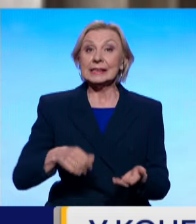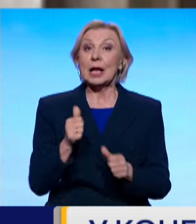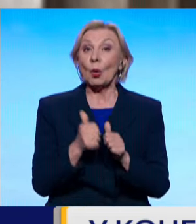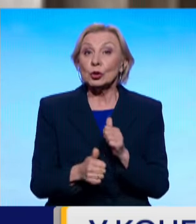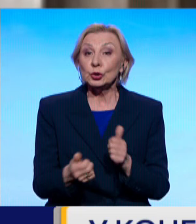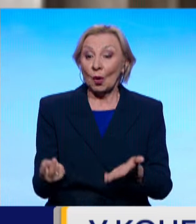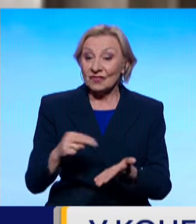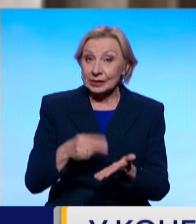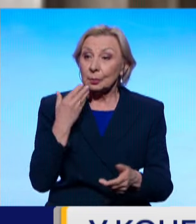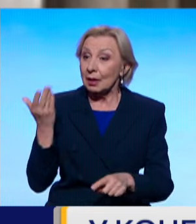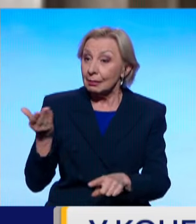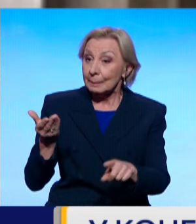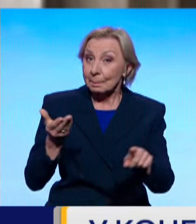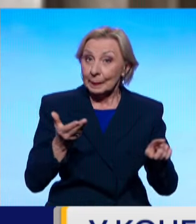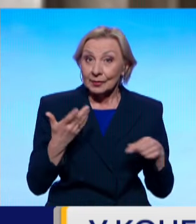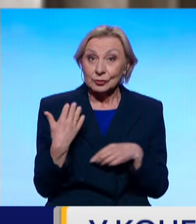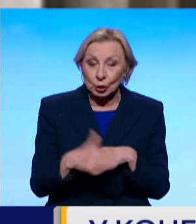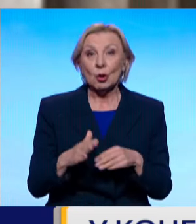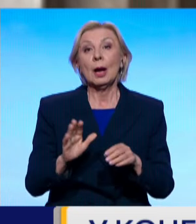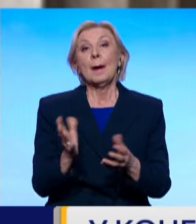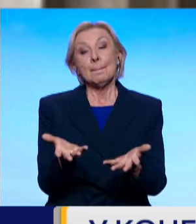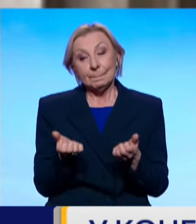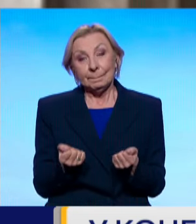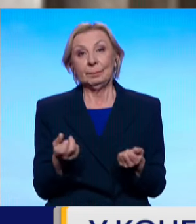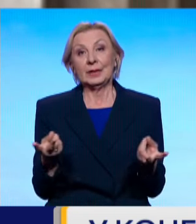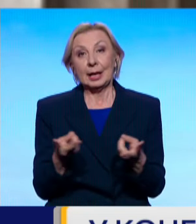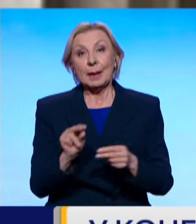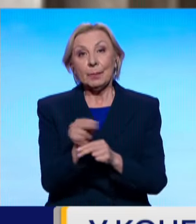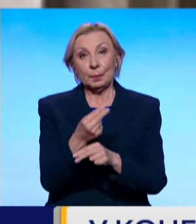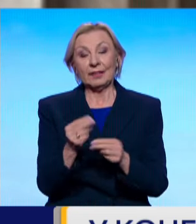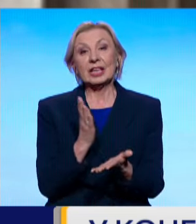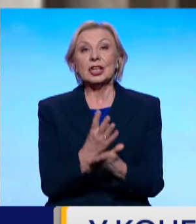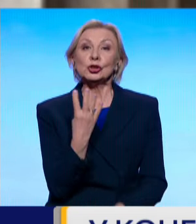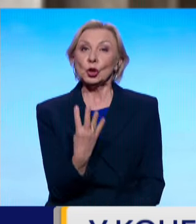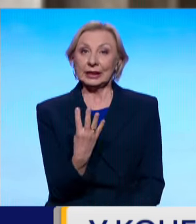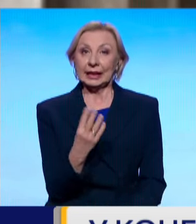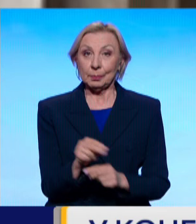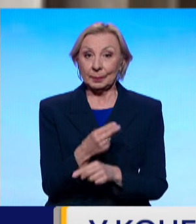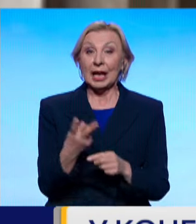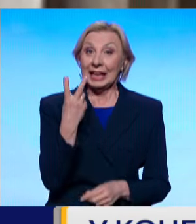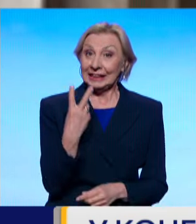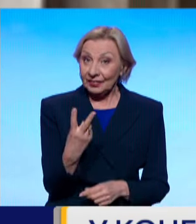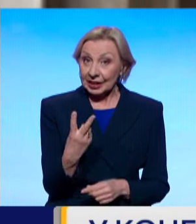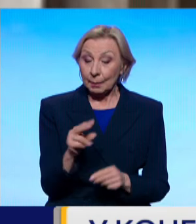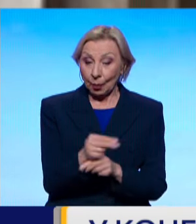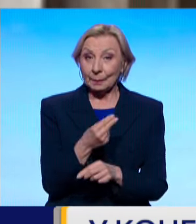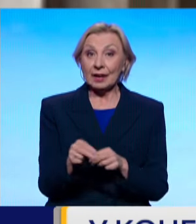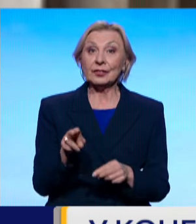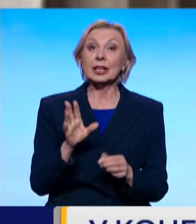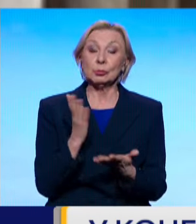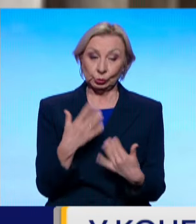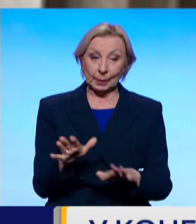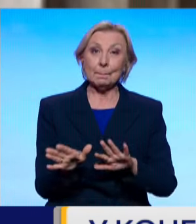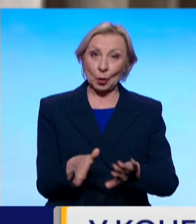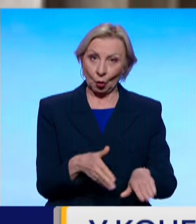виступу пропонуються поправки. Ми знаємо, що до українського законопроєкту є чотири поправки, а вже дві поправки розглядалися до інших законопроєктів,